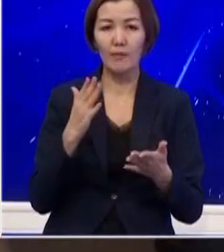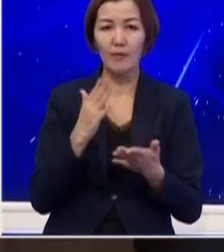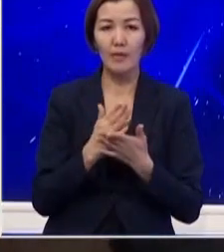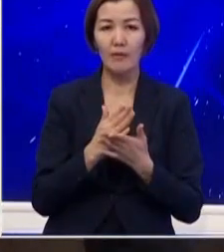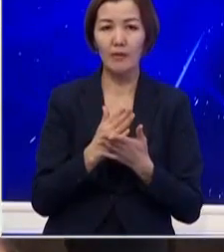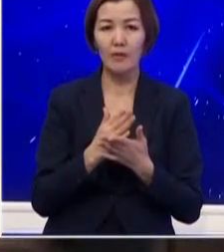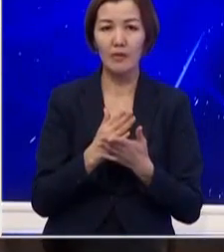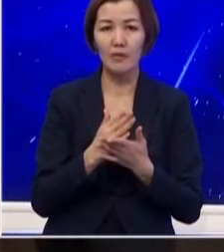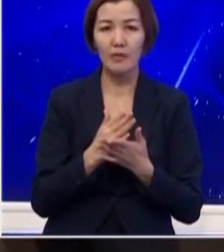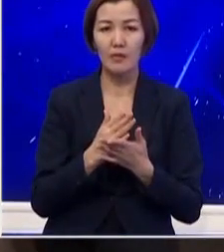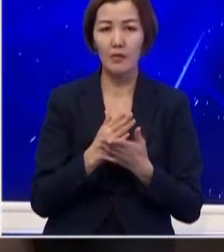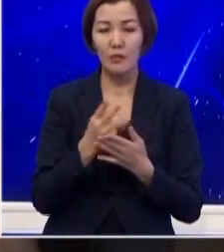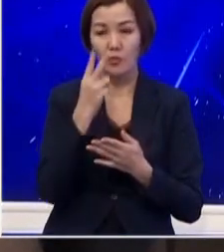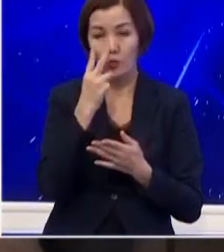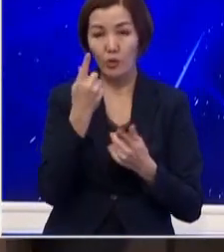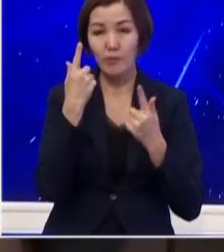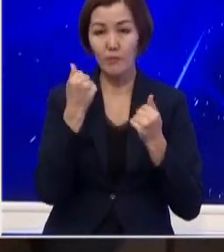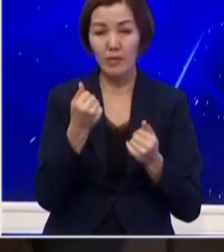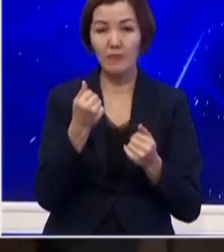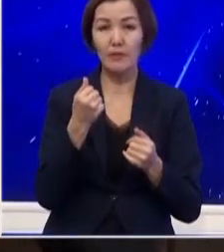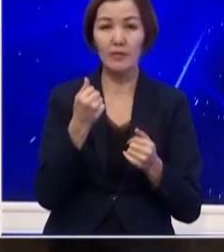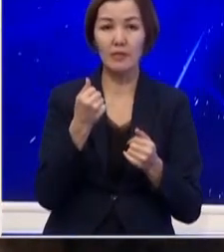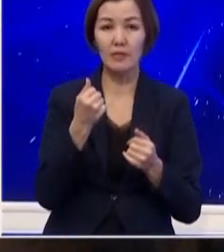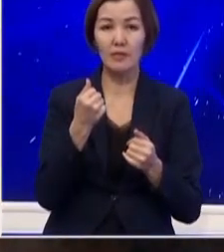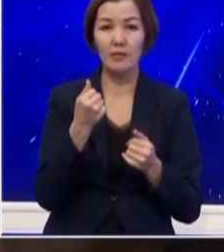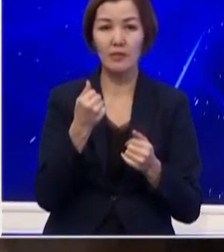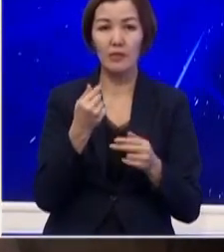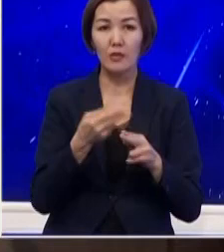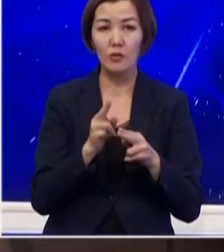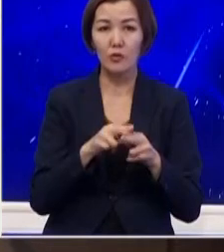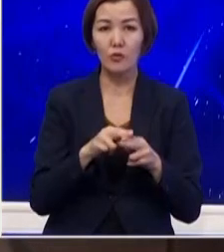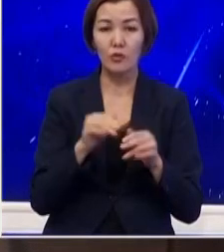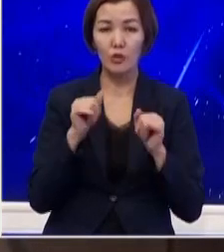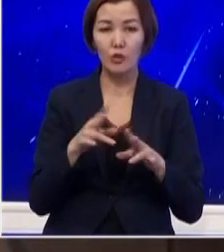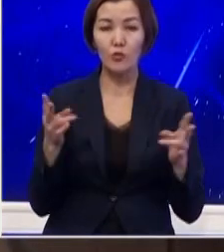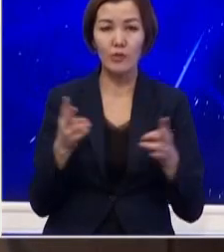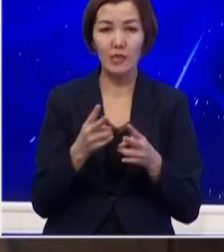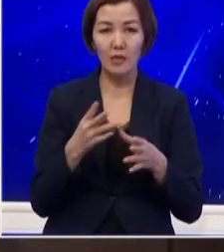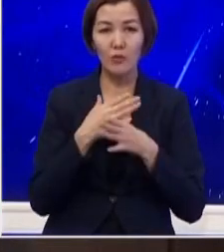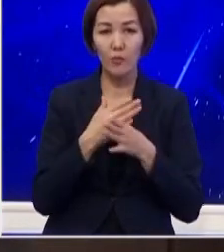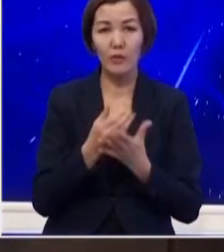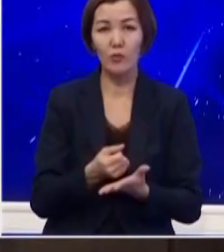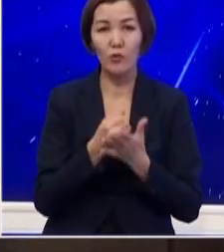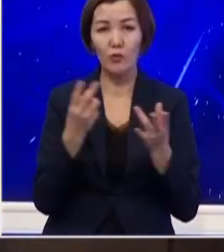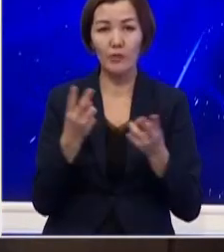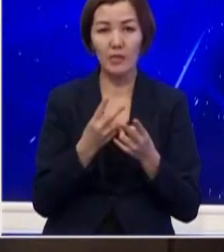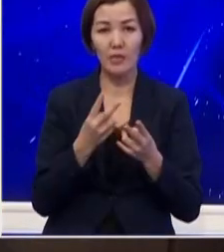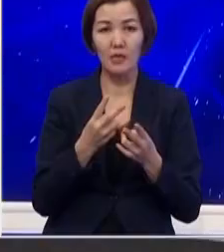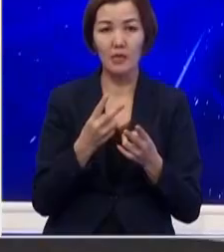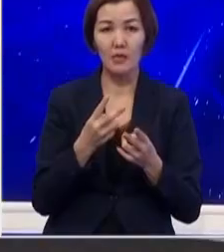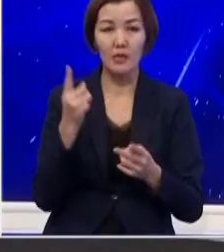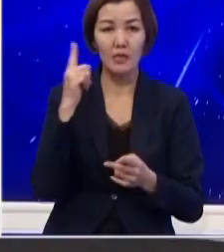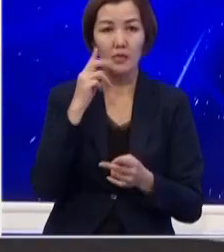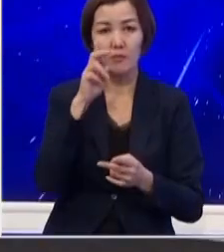сол проблемаларды біз көзімізбен көріп, соның ішінде жүреміз. Соны біз жеткізуіміз керек. Еститін мемлекет болу